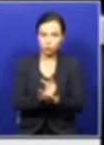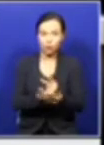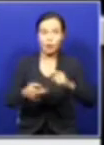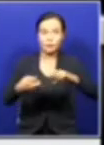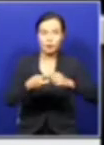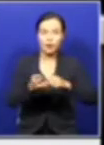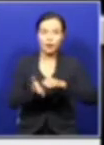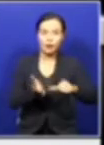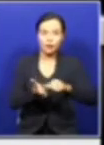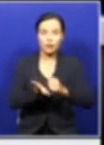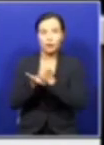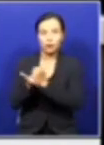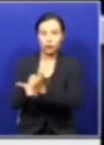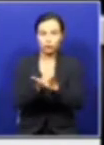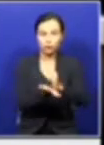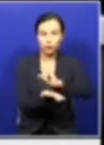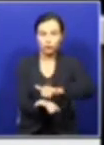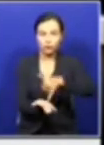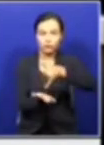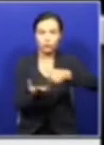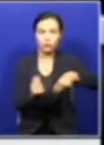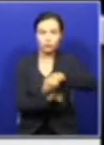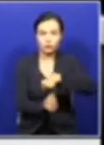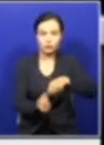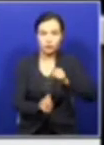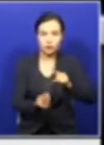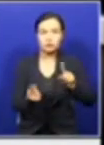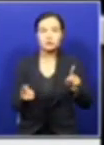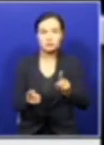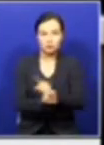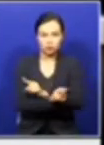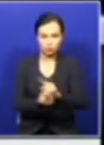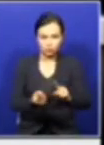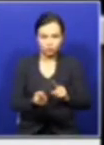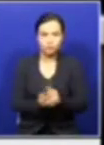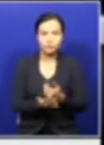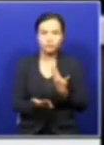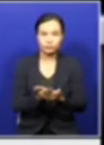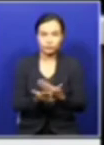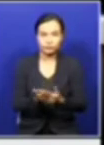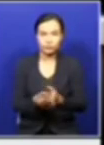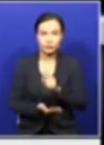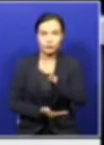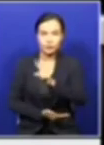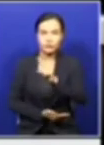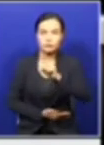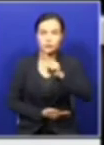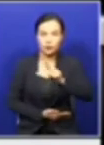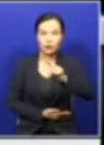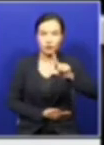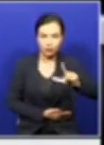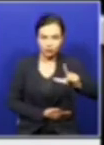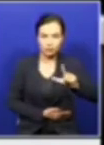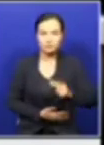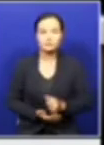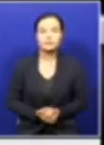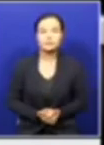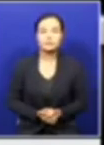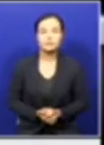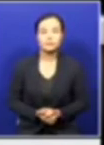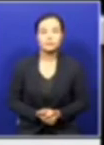ขเยียวยาฟื้นฟูเศรษฐกิจและสังคมในวงเงิน1 ล้านล้านบาทท่านประธาน